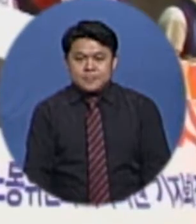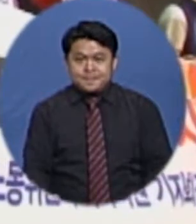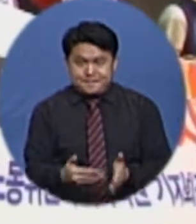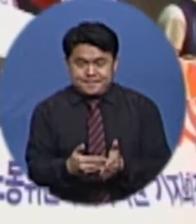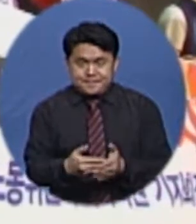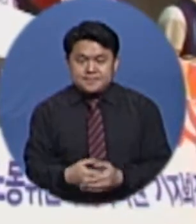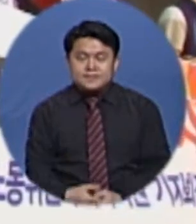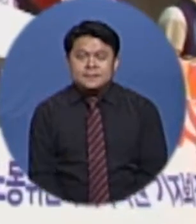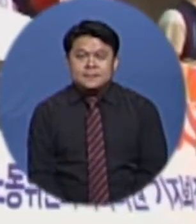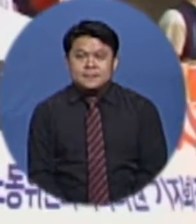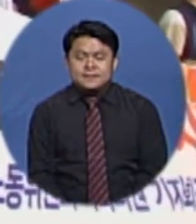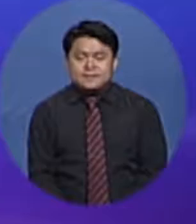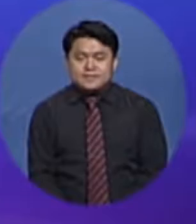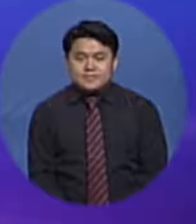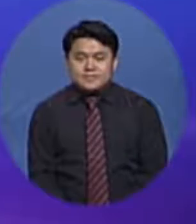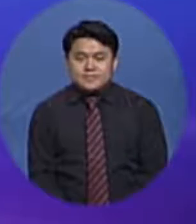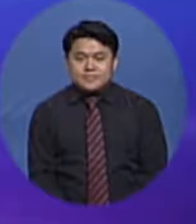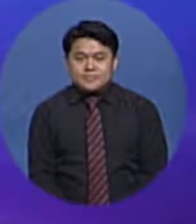뉴스 박정인입니다.